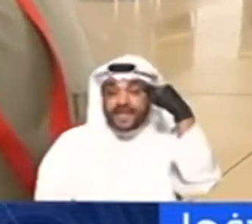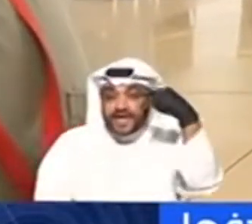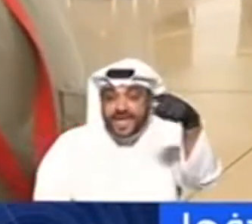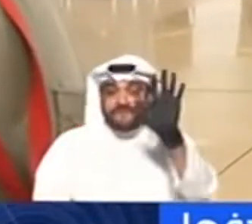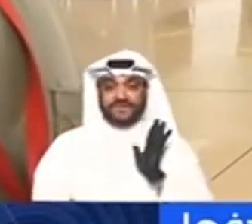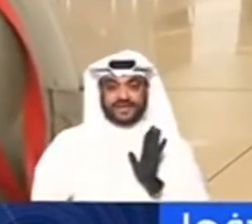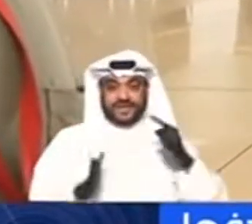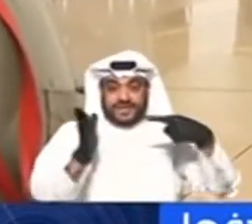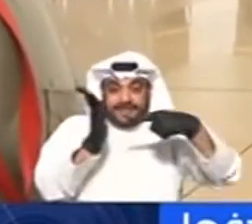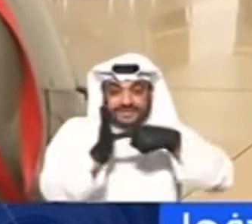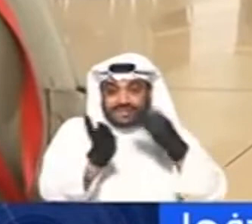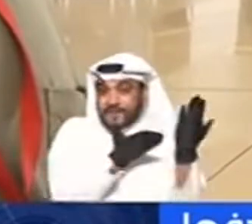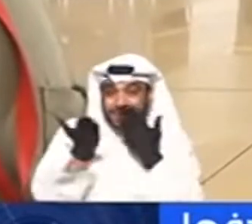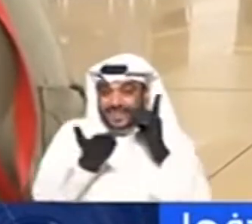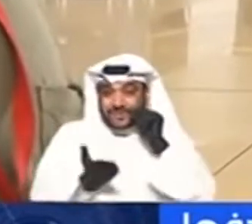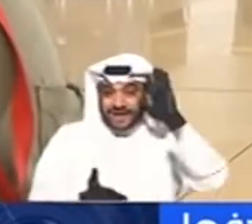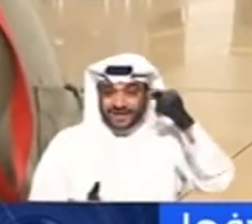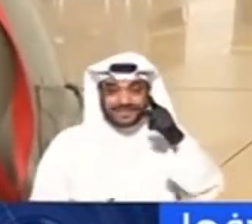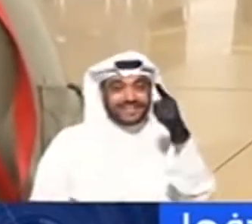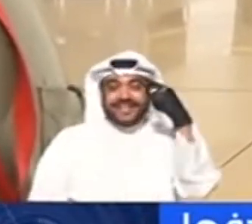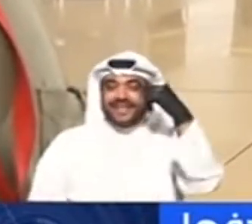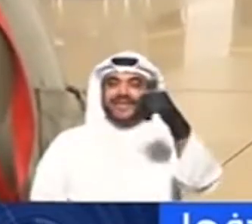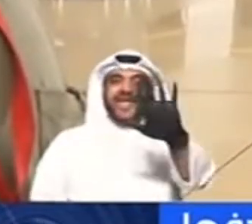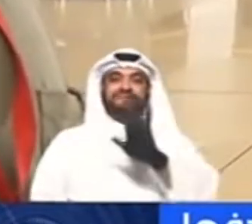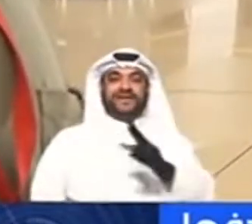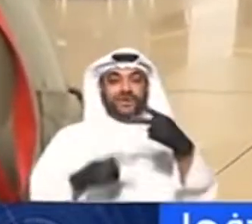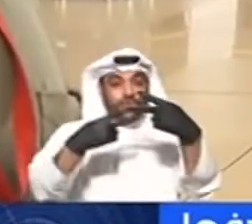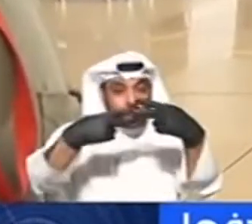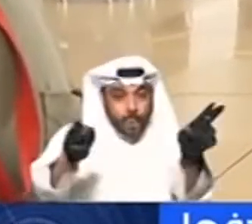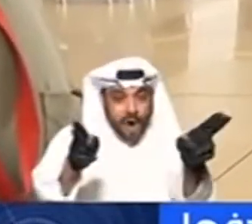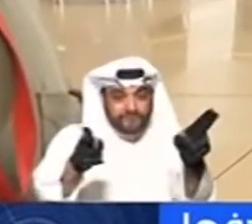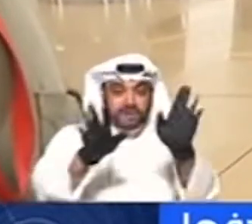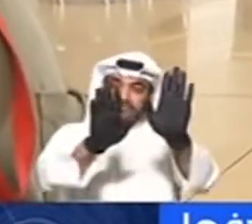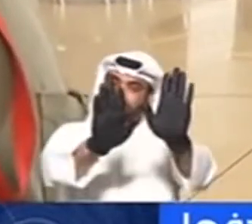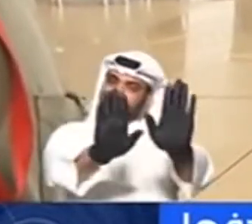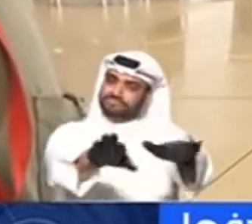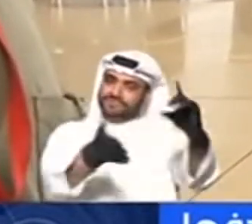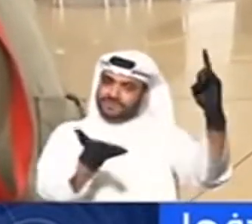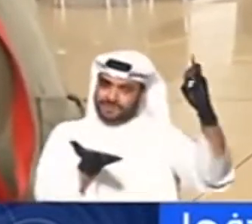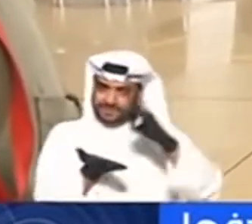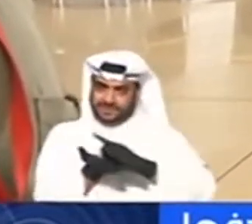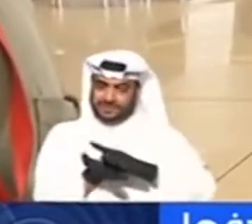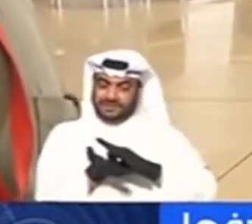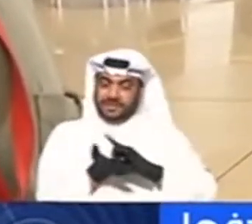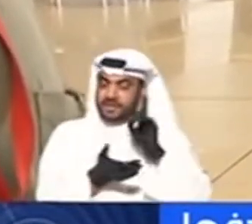وخيار وفرصة تتيح الدولة بهذا الظرف للعودة.